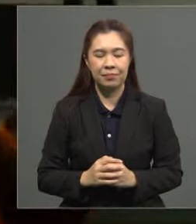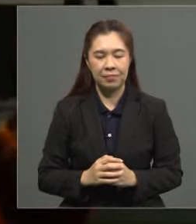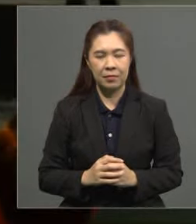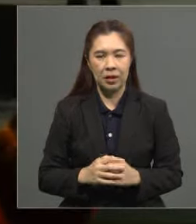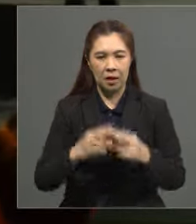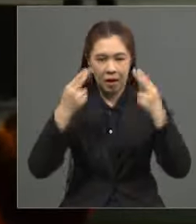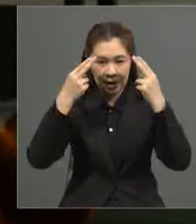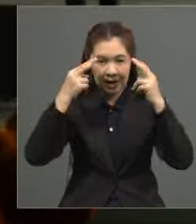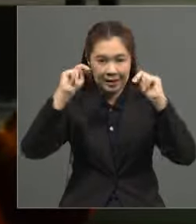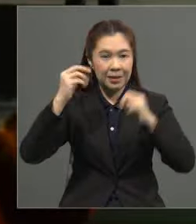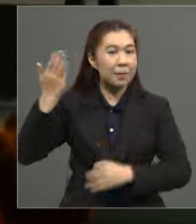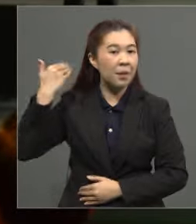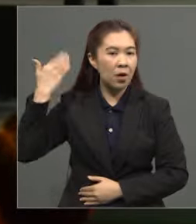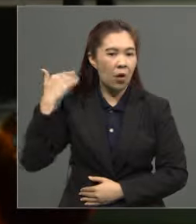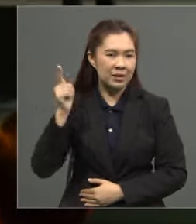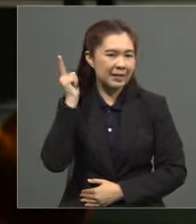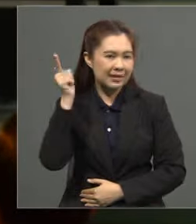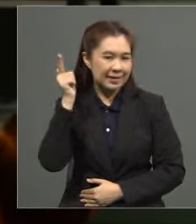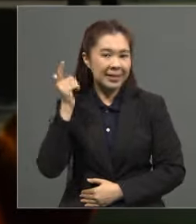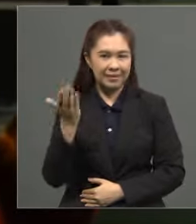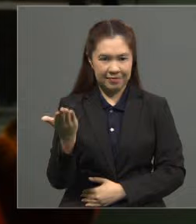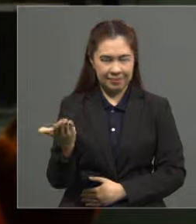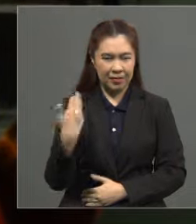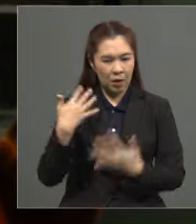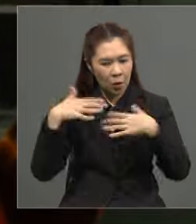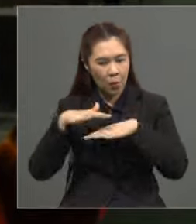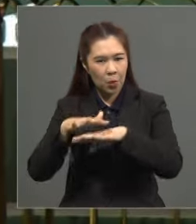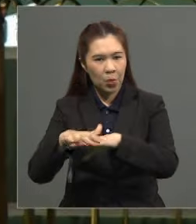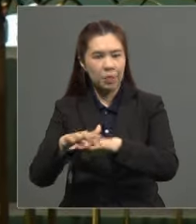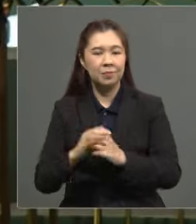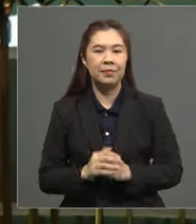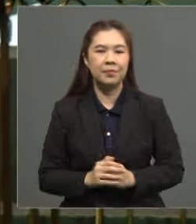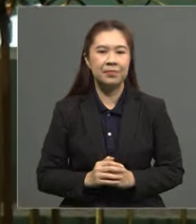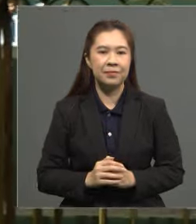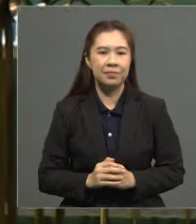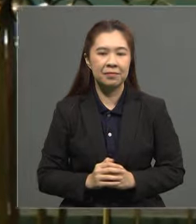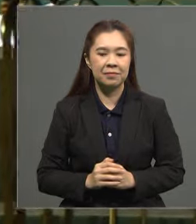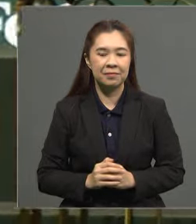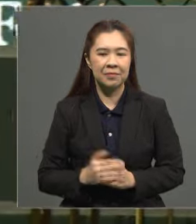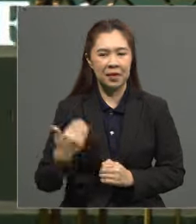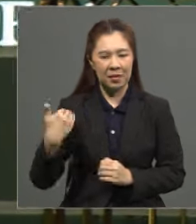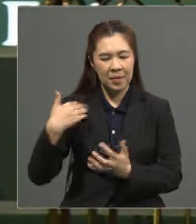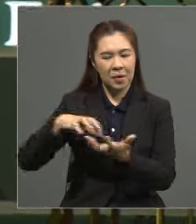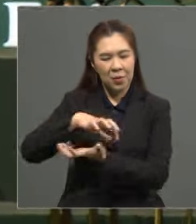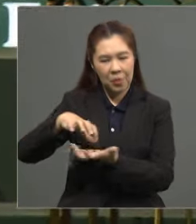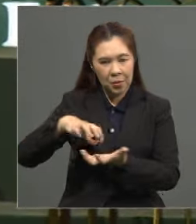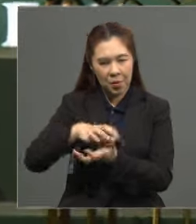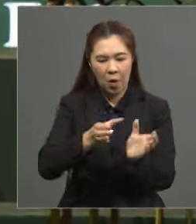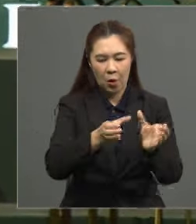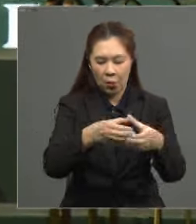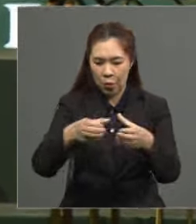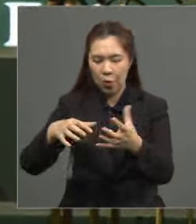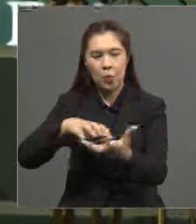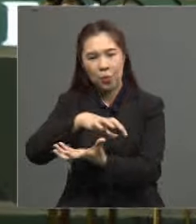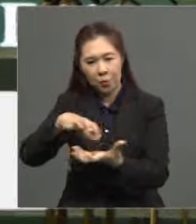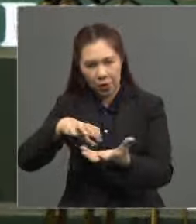นายกรัฐมนตรีกลับก็เข้าร่วมงานกาล่าดินเนอร์ระบุถึงพรรคร่วมรัฐบาลว่าก็เป็นรัฐบาลผสมที่มีพรรคร่วมจึงต้องมีข้อตกล